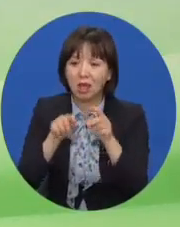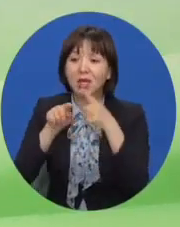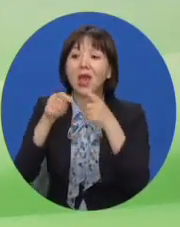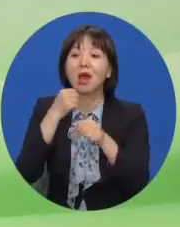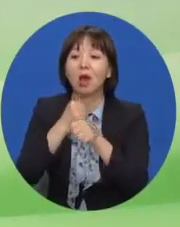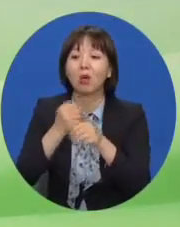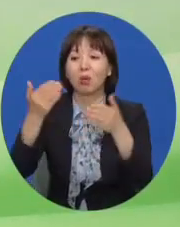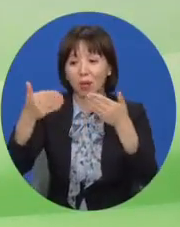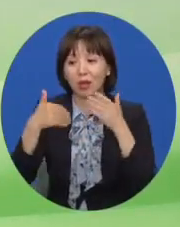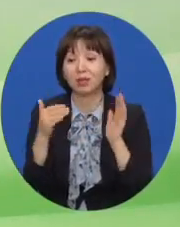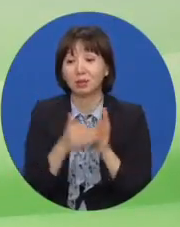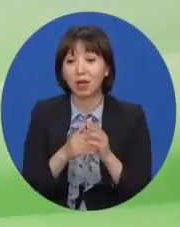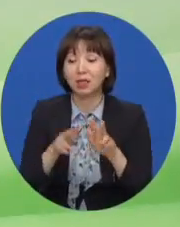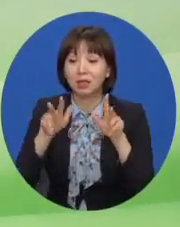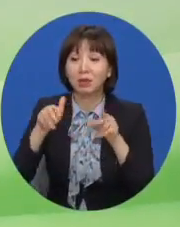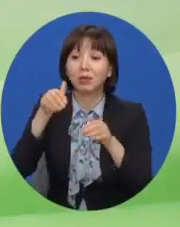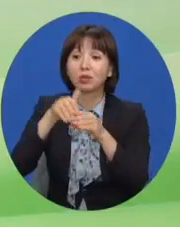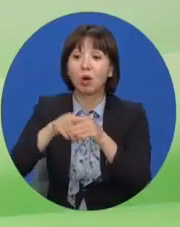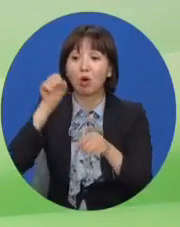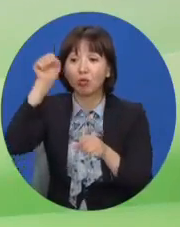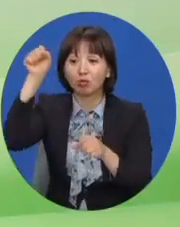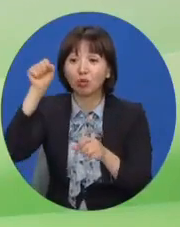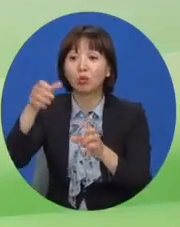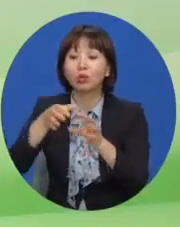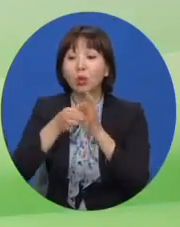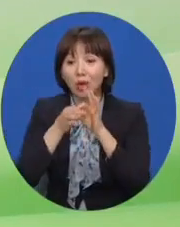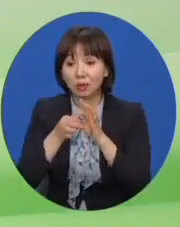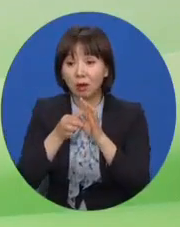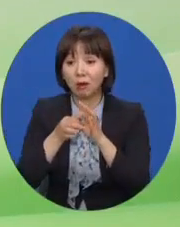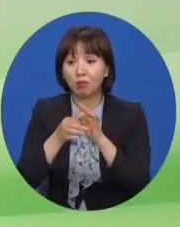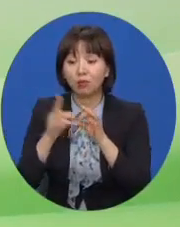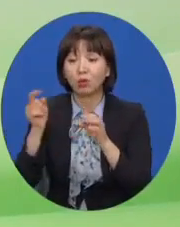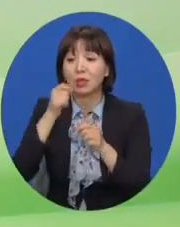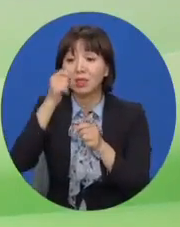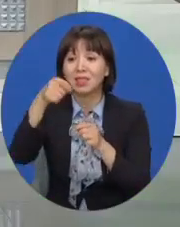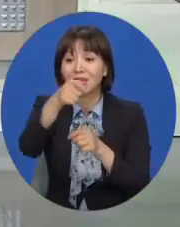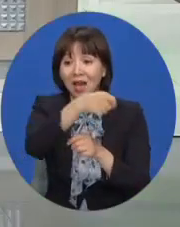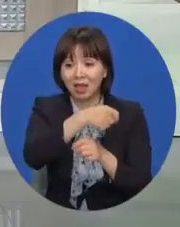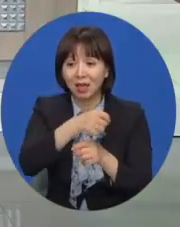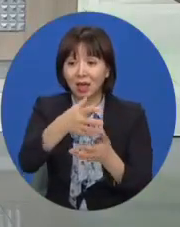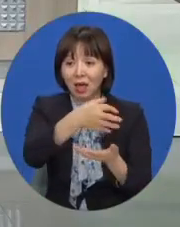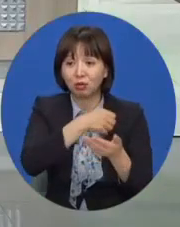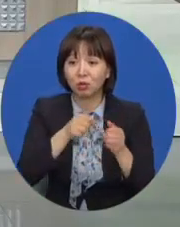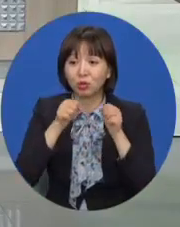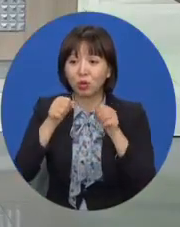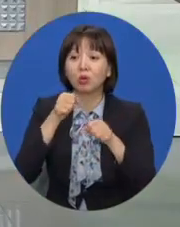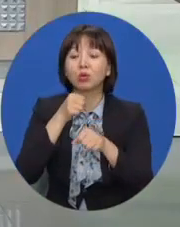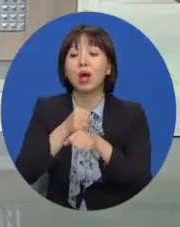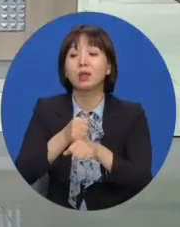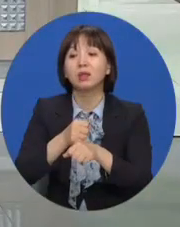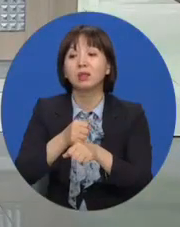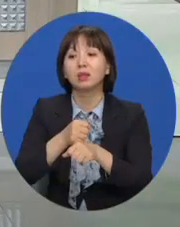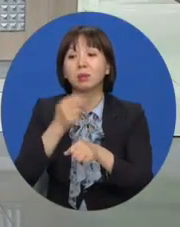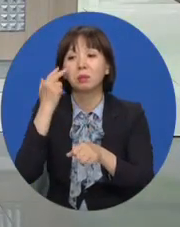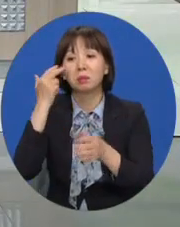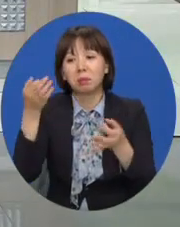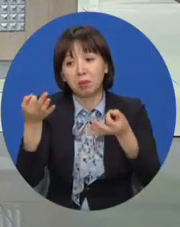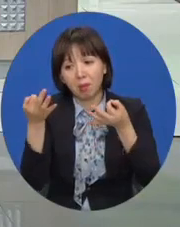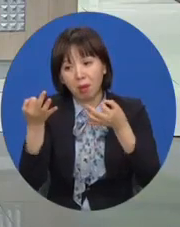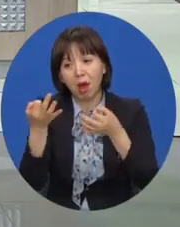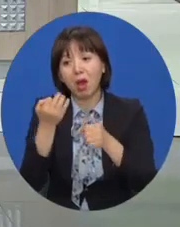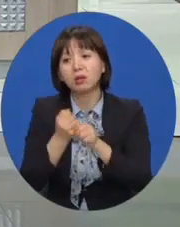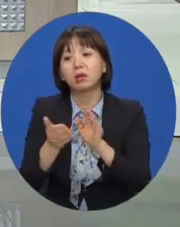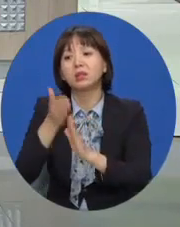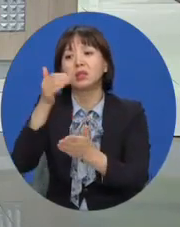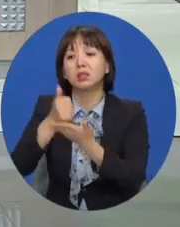주셨습니다. 지금 선거운동을 통해서요. 무슨 쓰레기 봉지 듣고서 청소하는 그런 쇼 해가지고 표 얻고 이래가지고 시장되고 이러는